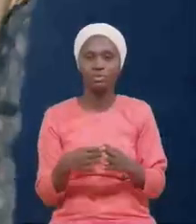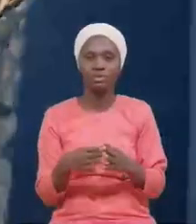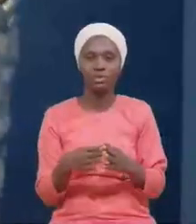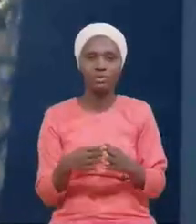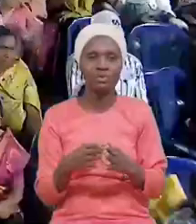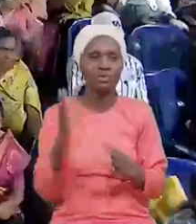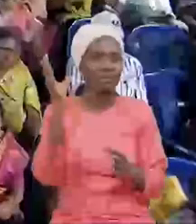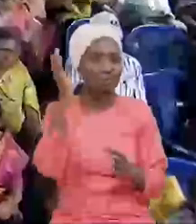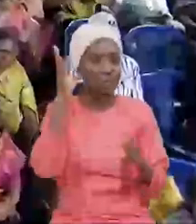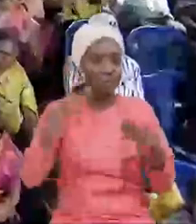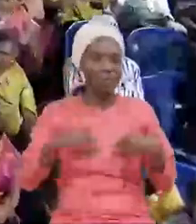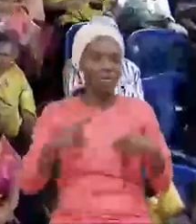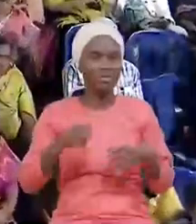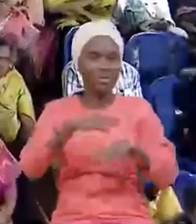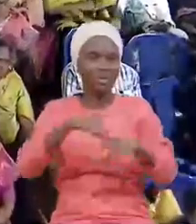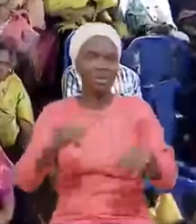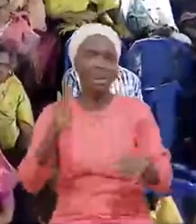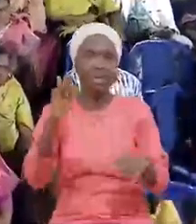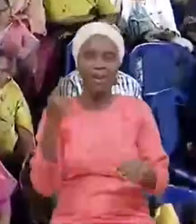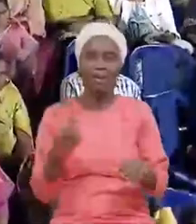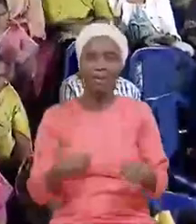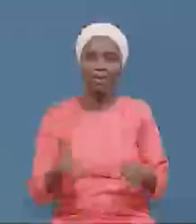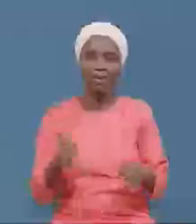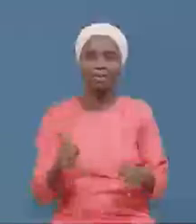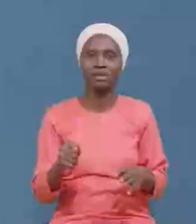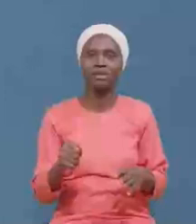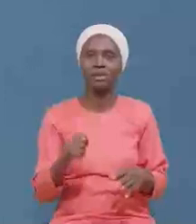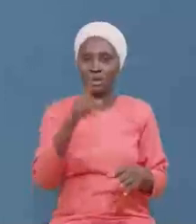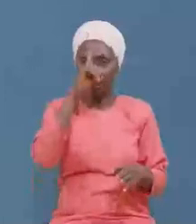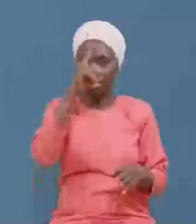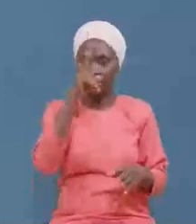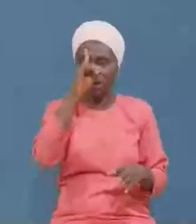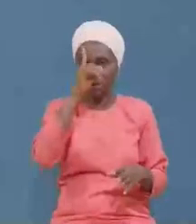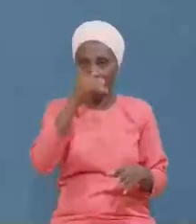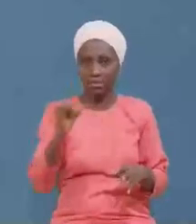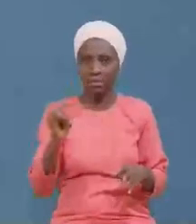C'est pourquoi nous venons répondre à l'appel par le Christ. Excellent.